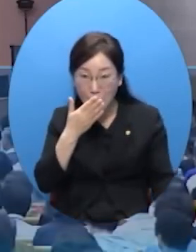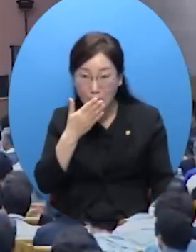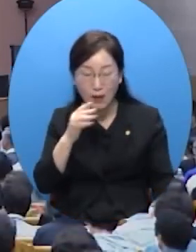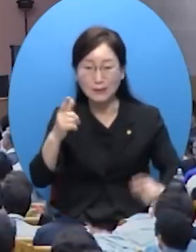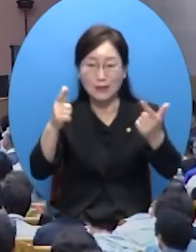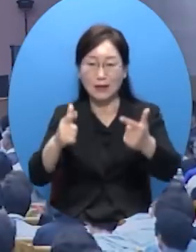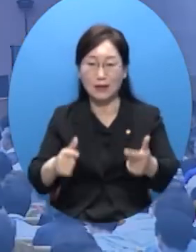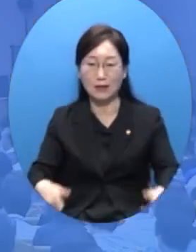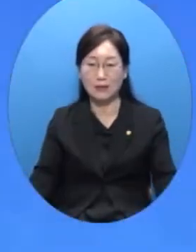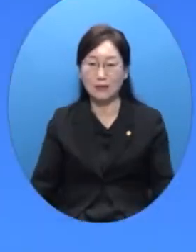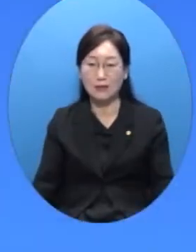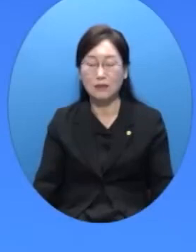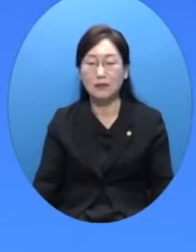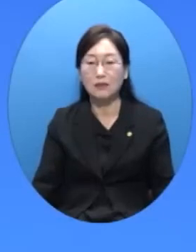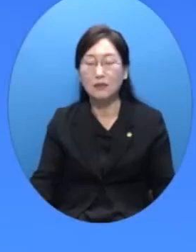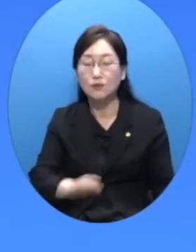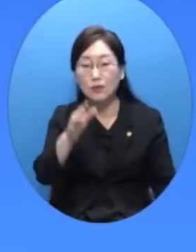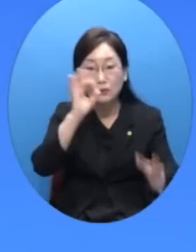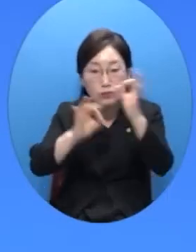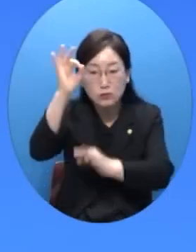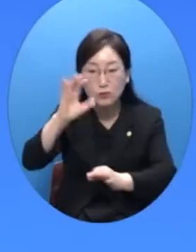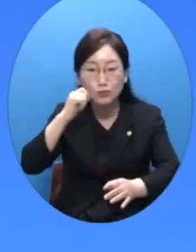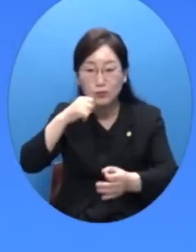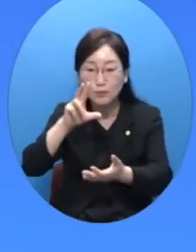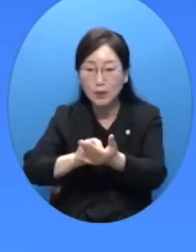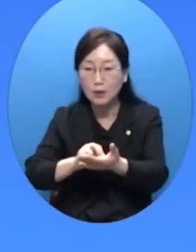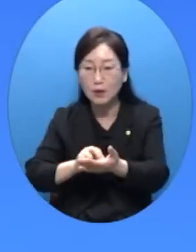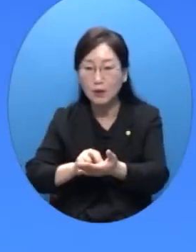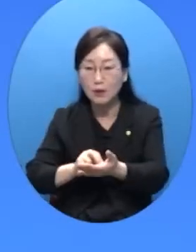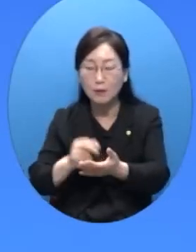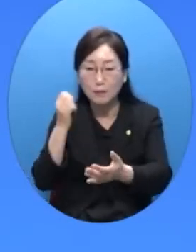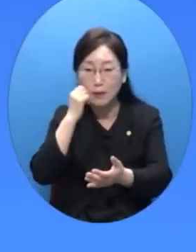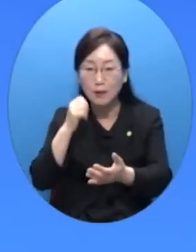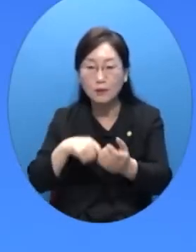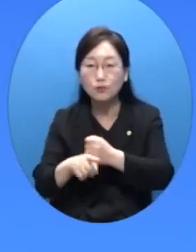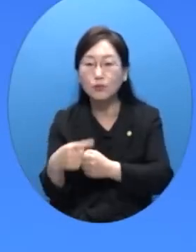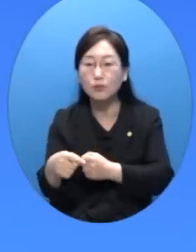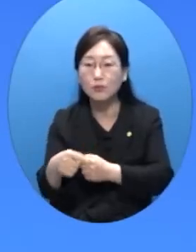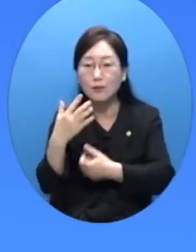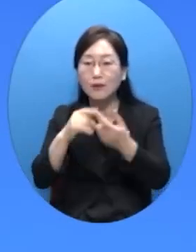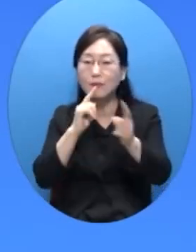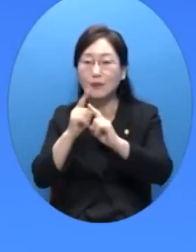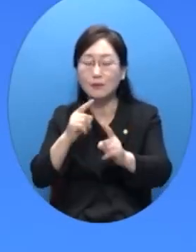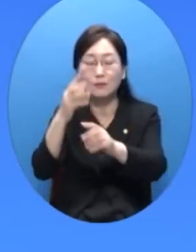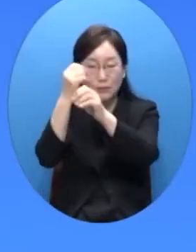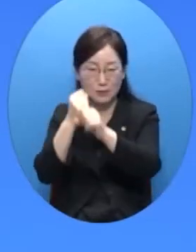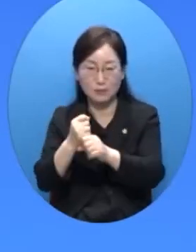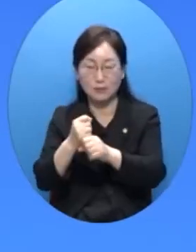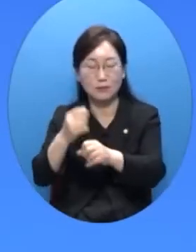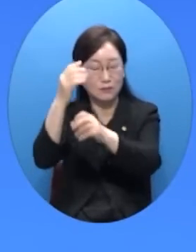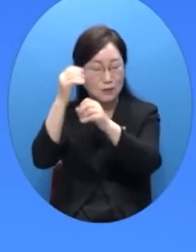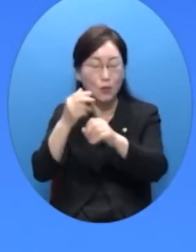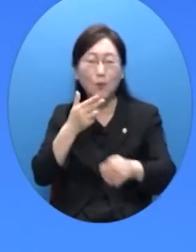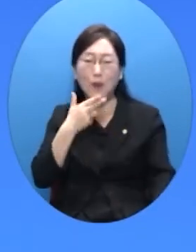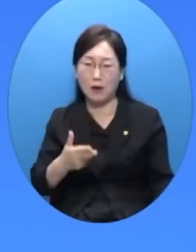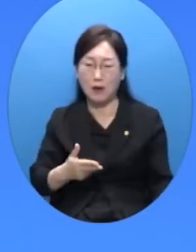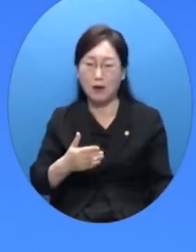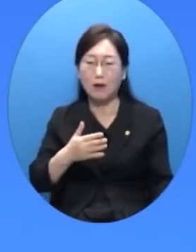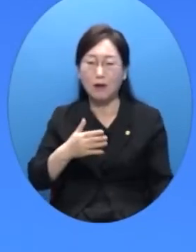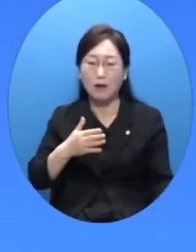우리가 실수하고 문제 어려움에 빠지는 이유는 말씀을 붙잡고 의지하지 않냐고 내